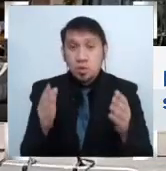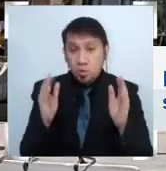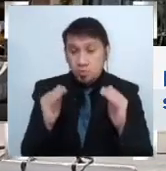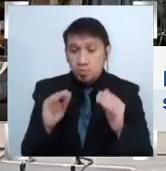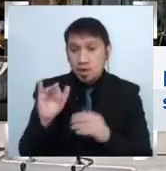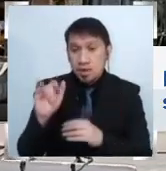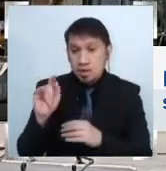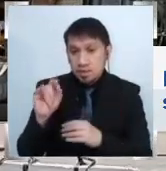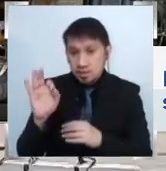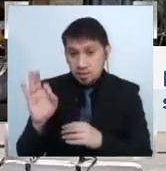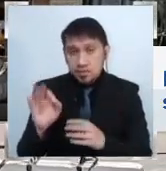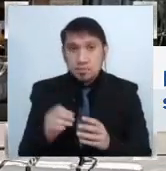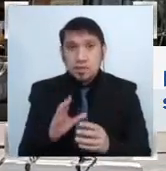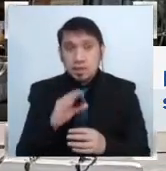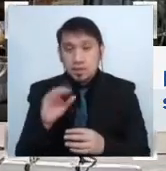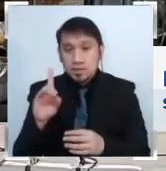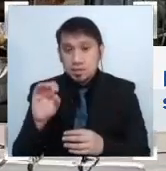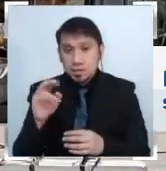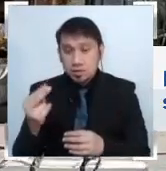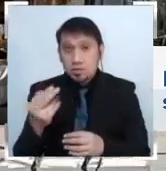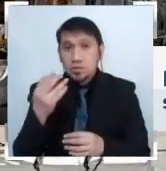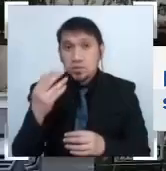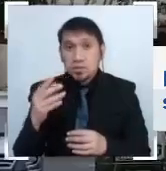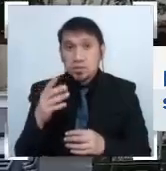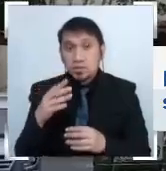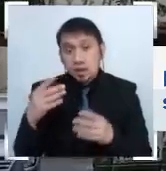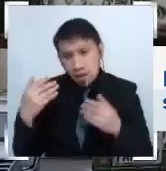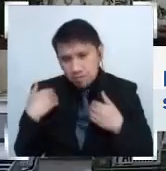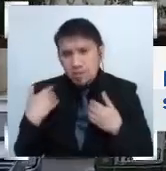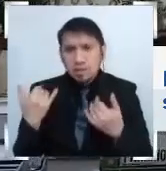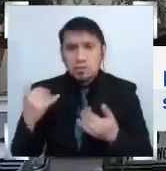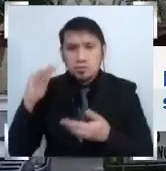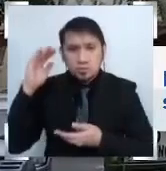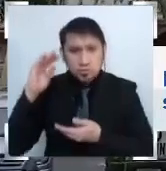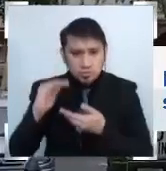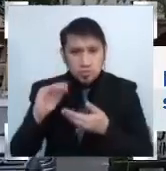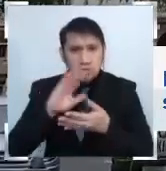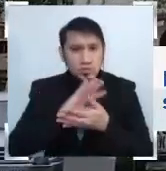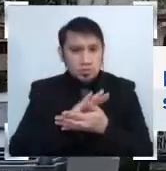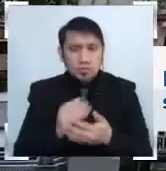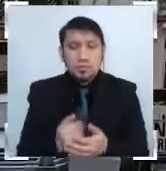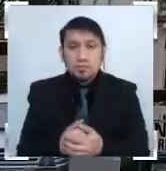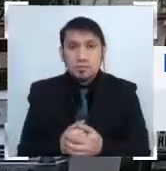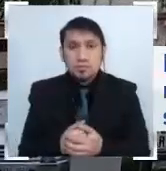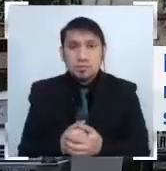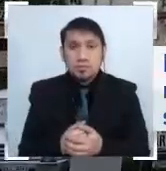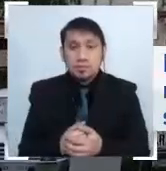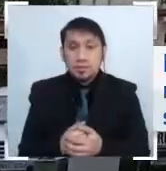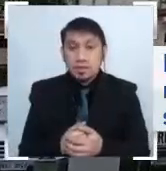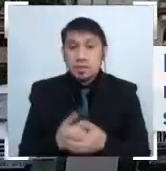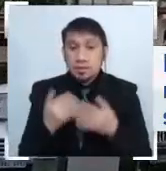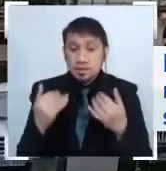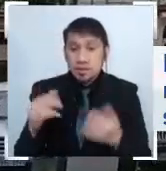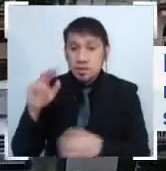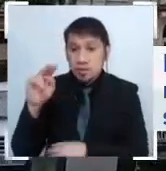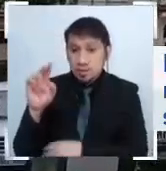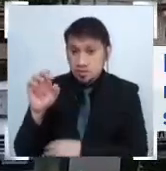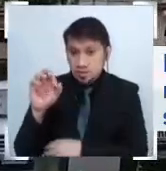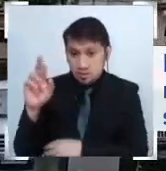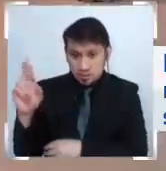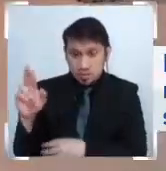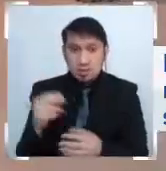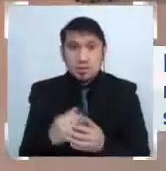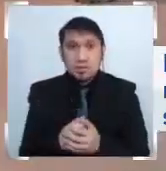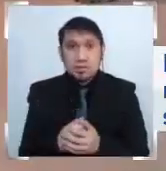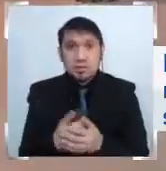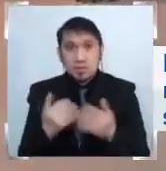DOH dahil patuloy naman daw na bumababa ang mga kaso ng COVID sa bansa. Sa Metro Manila, tiniyak ng NCR Police Office na paiigtingin